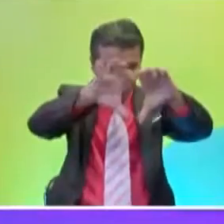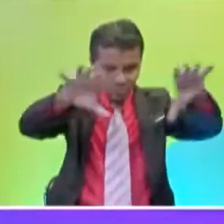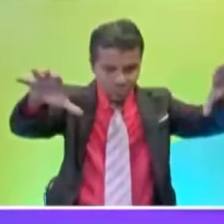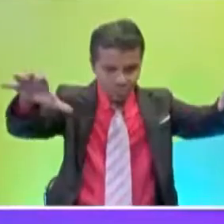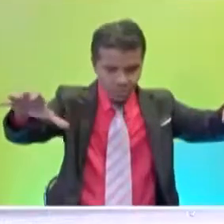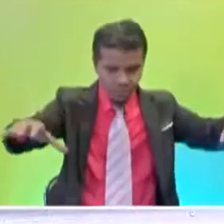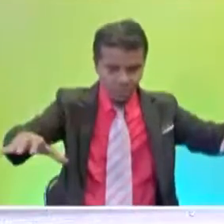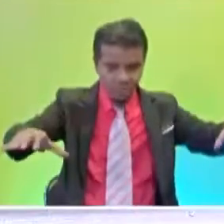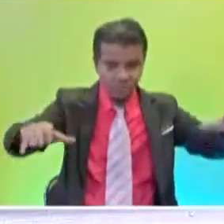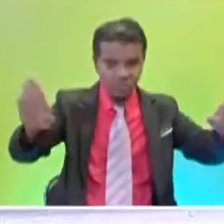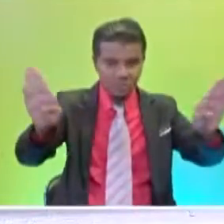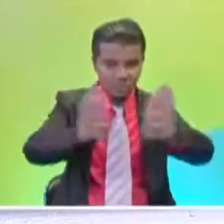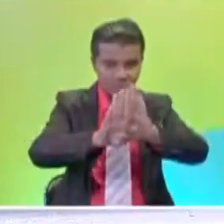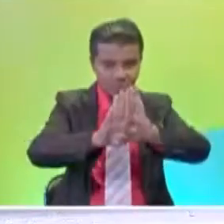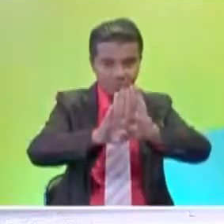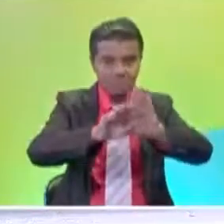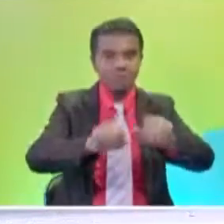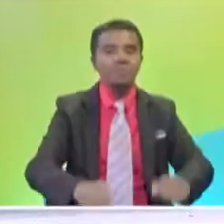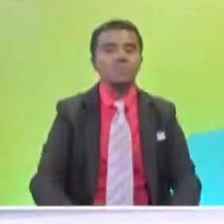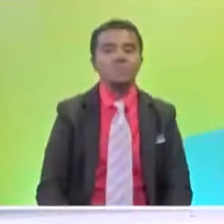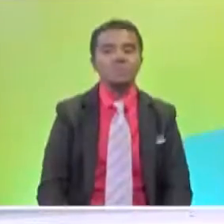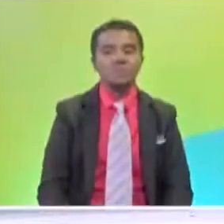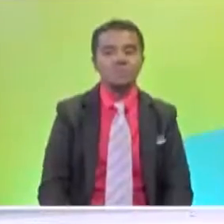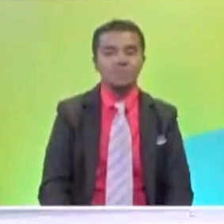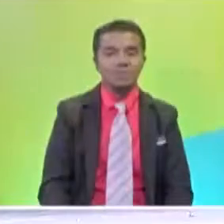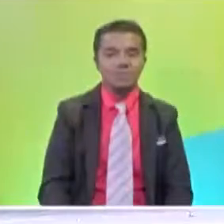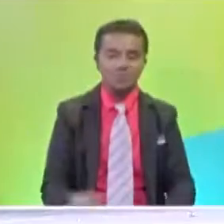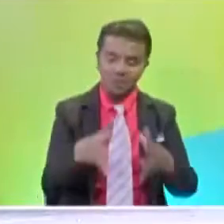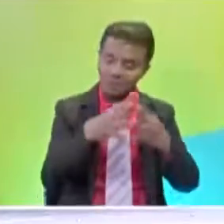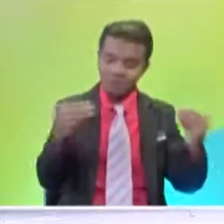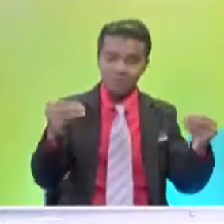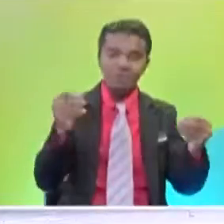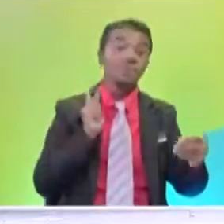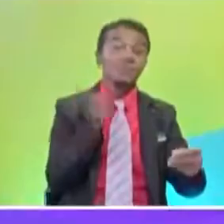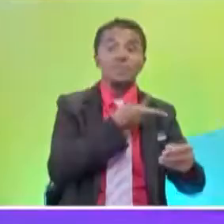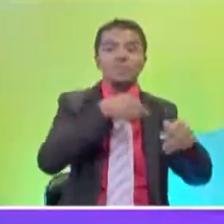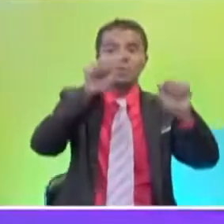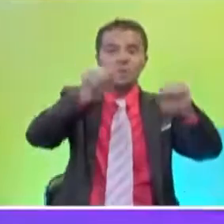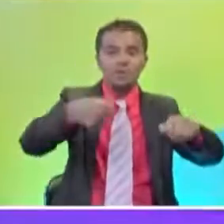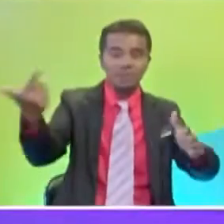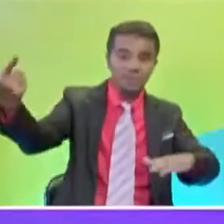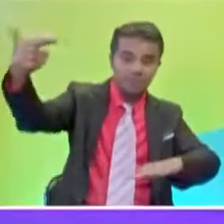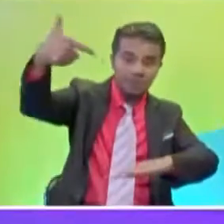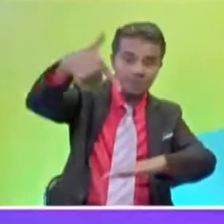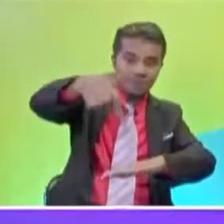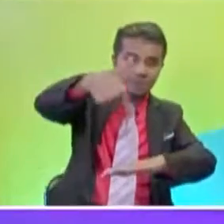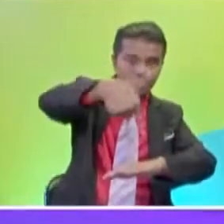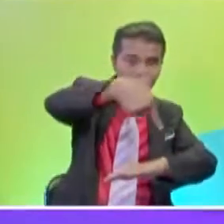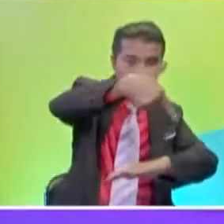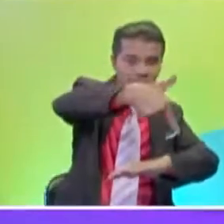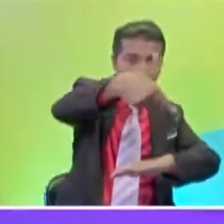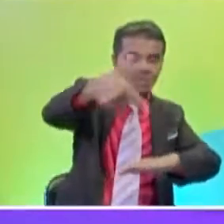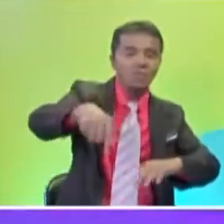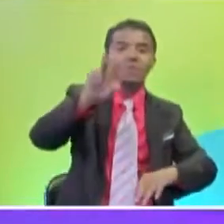panas. Kita siram, melakukan persiraman. Siram di atas ni je cikgu. Siram di atas ni. Oh. Dan kita akan siram 2 kali